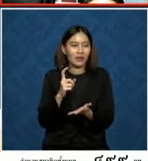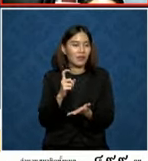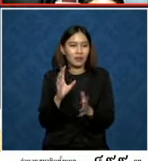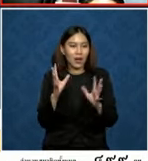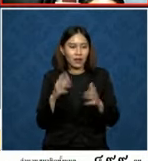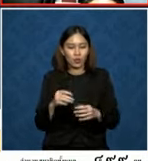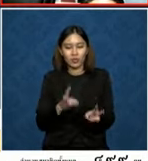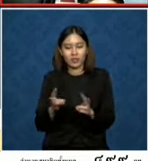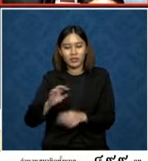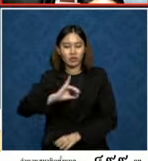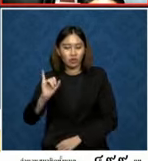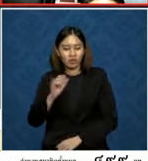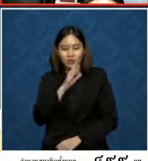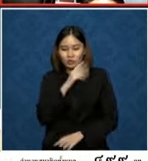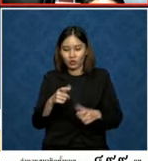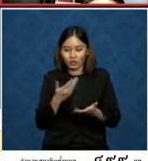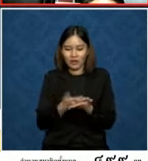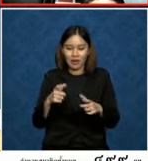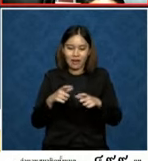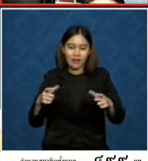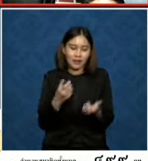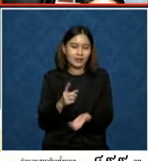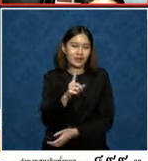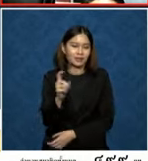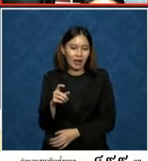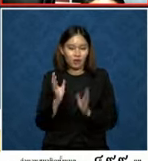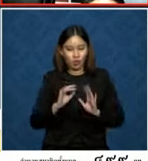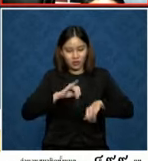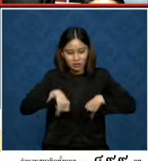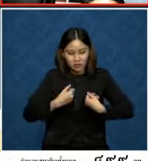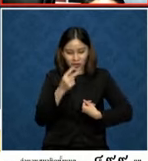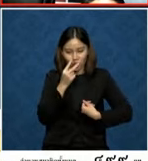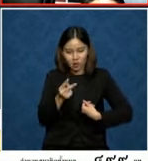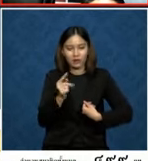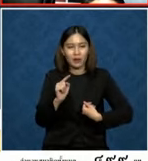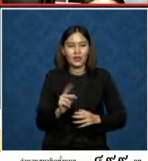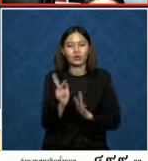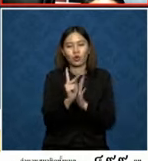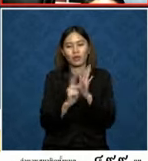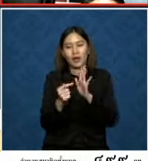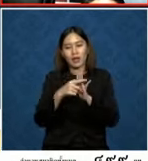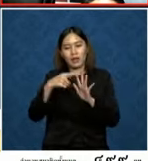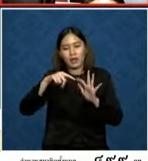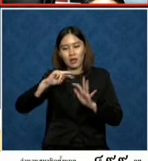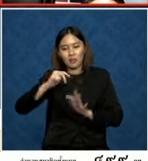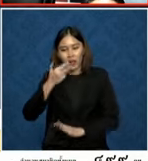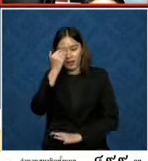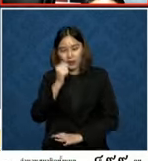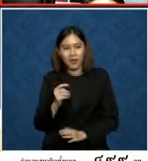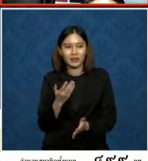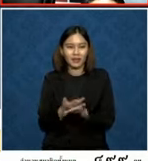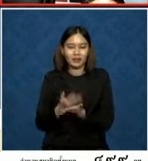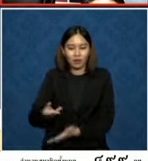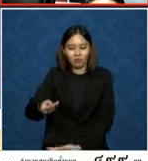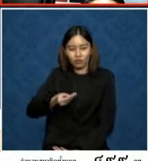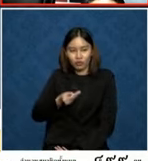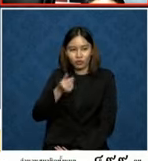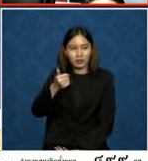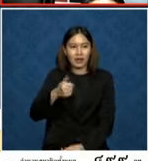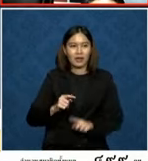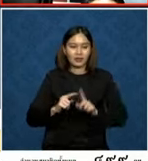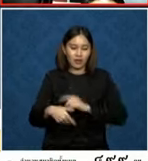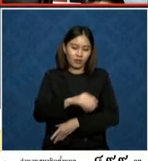ที่ถูกต้องเวลาเกิดเช็คเด้งเจ้าหนี้ควรจะฟ้องเรื่องเงินตามเช็คเป็นคดีแพ่งเพื่อให้ลูกหนี้ชำระหนี้คืนแ